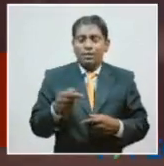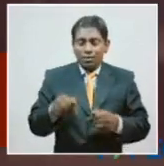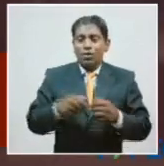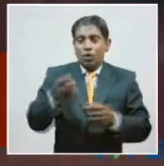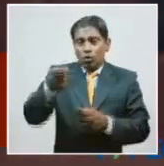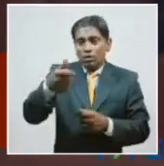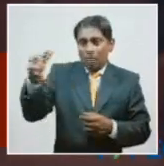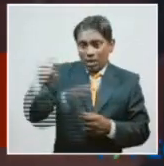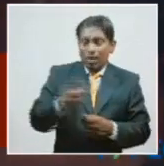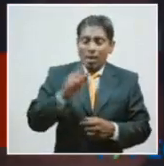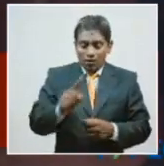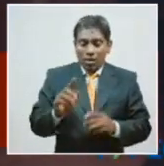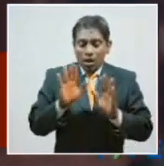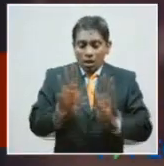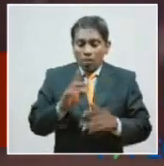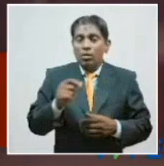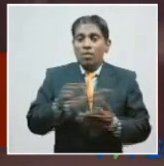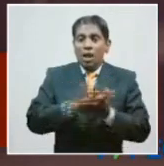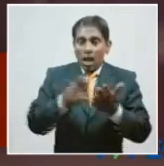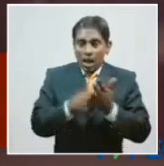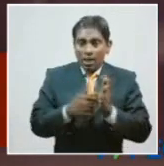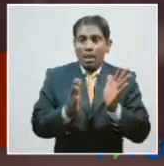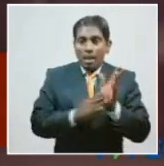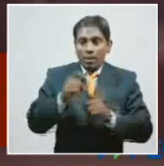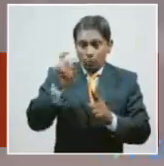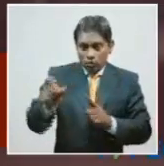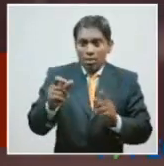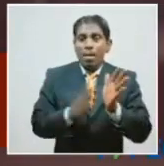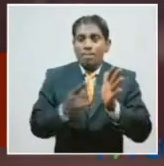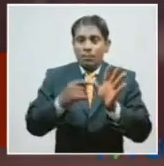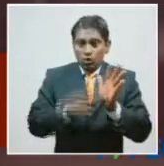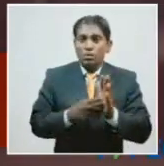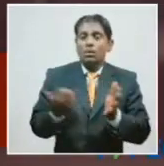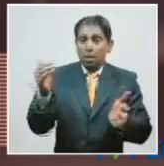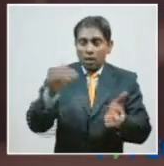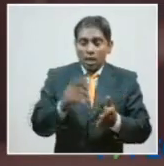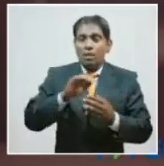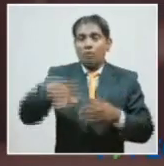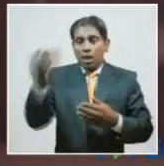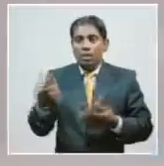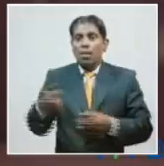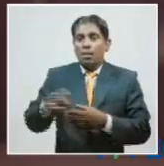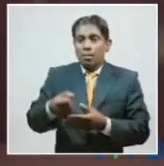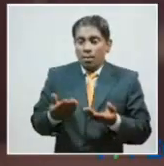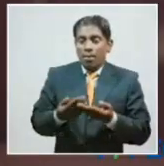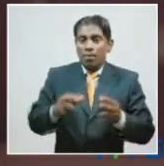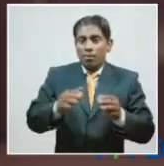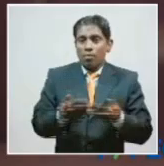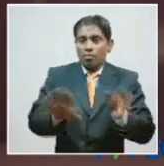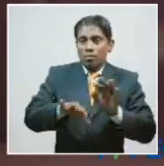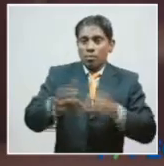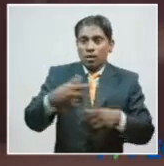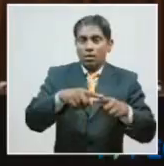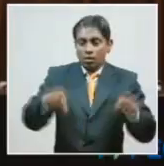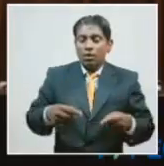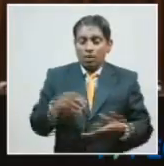අපි ගෙනියන්න එපා කියලා ඒක කොහොම තියනවලු CCTV කැමරා එකේ පොලිසිය නිලධාරින් කියනවා ඉල්ලීමක් කරනවා. ඒගොල්ලන් ඉන්ටර්ඩික් කරන්න නැතුව මේකන හොයන්න කියලා. ඒ ඉස්රායිල්ට ඔක්කොම වැඩ තහනම්